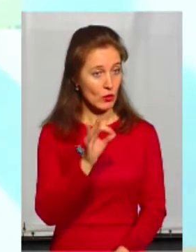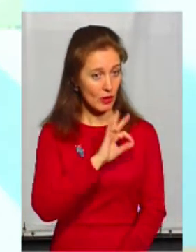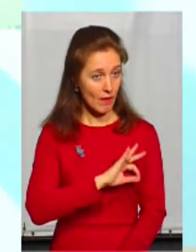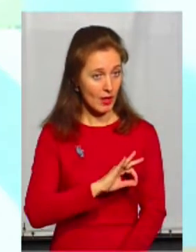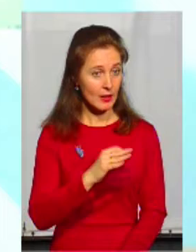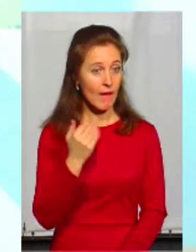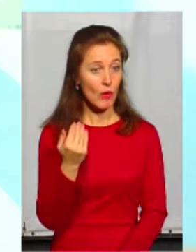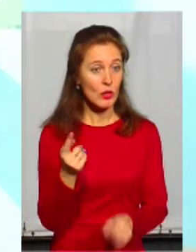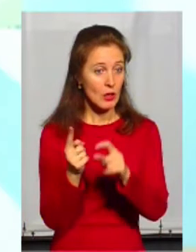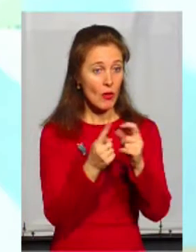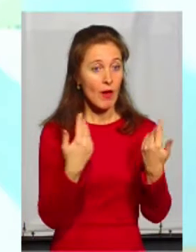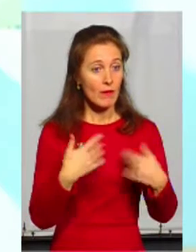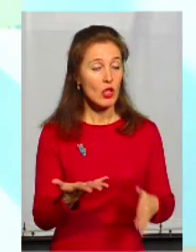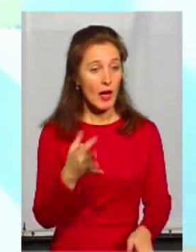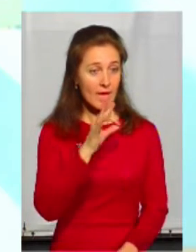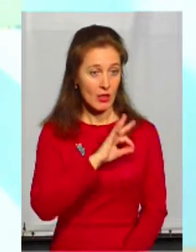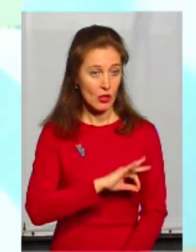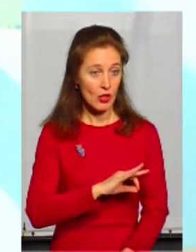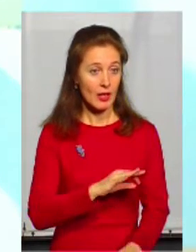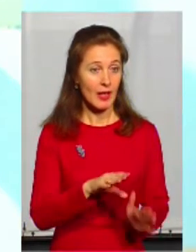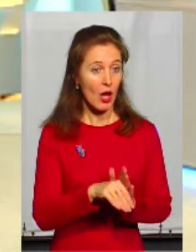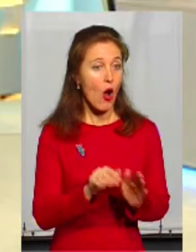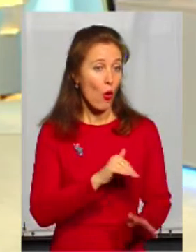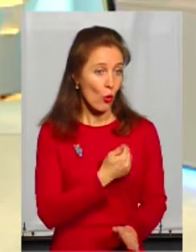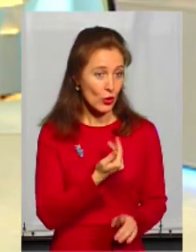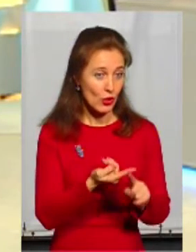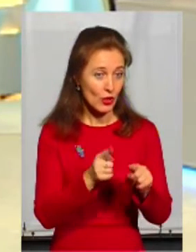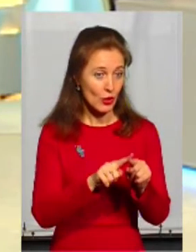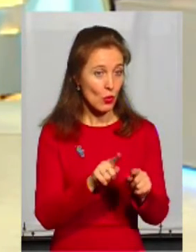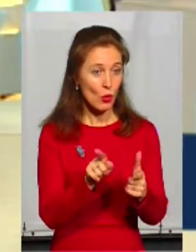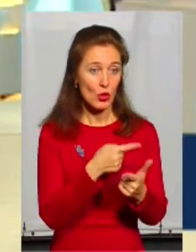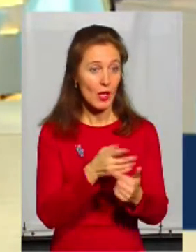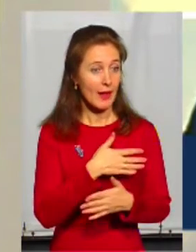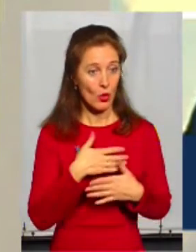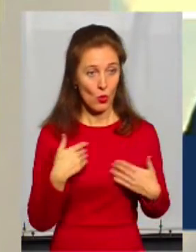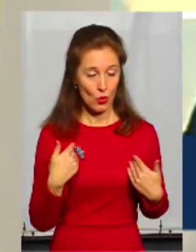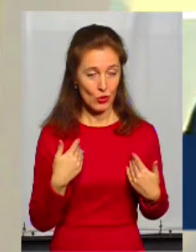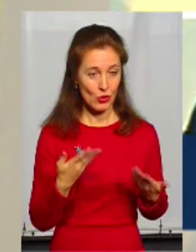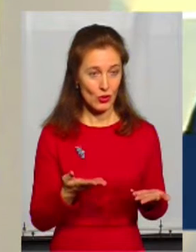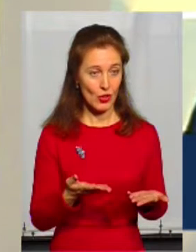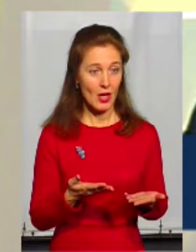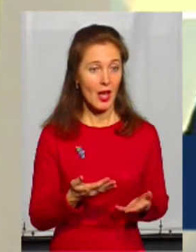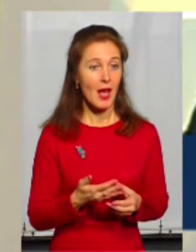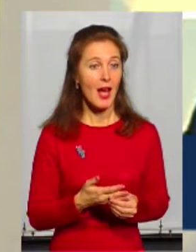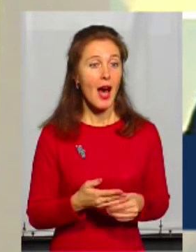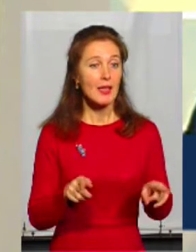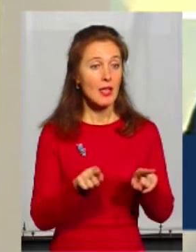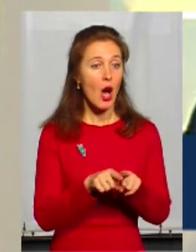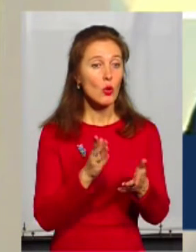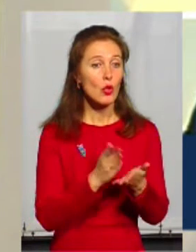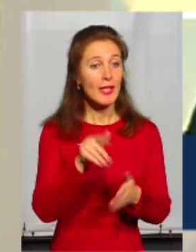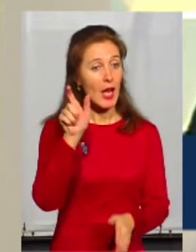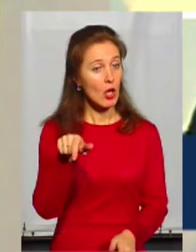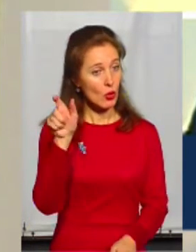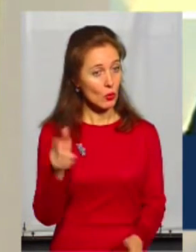війшли волею-неволею. Тобто, хочеш ти цього чи не хочеш. Ви говорите про фемінітиви, а також є люди,